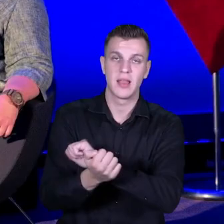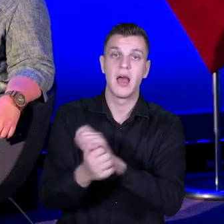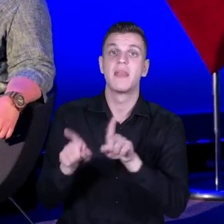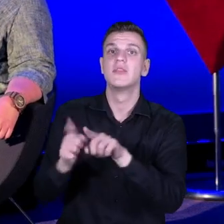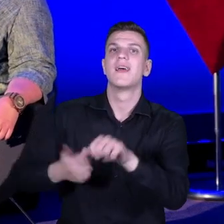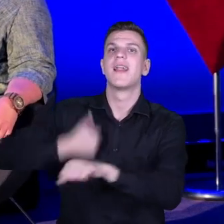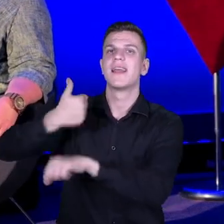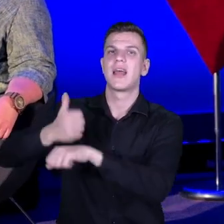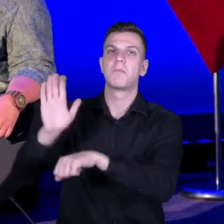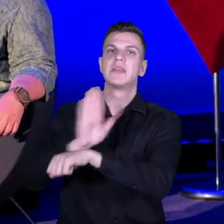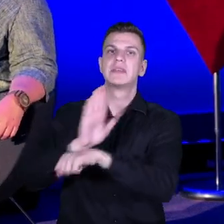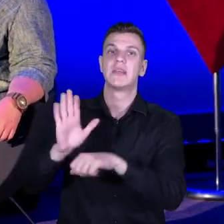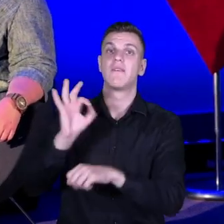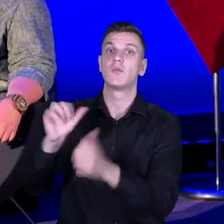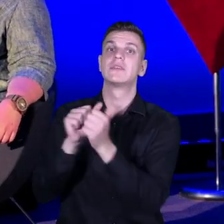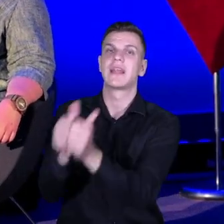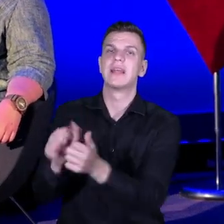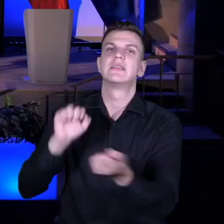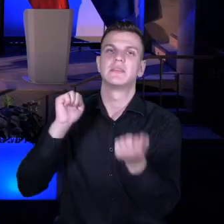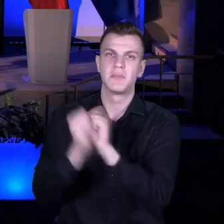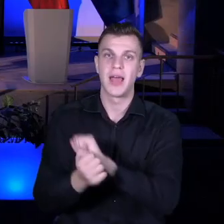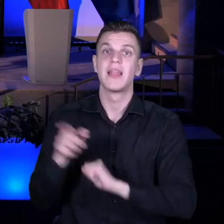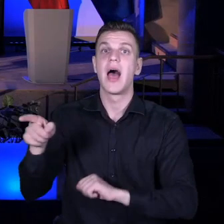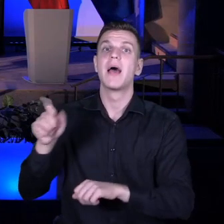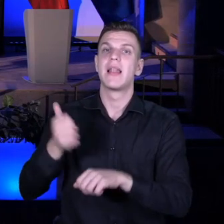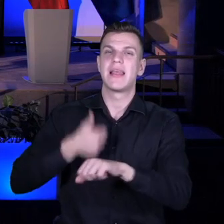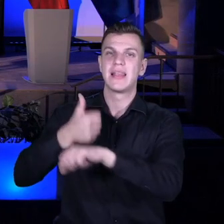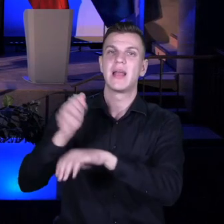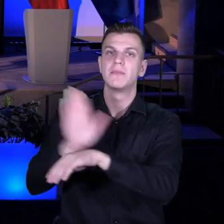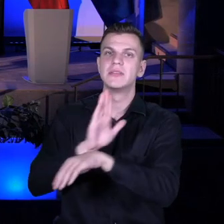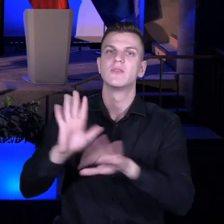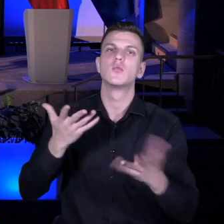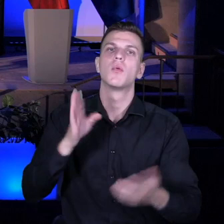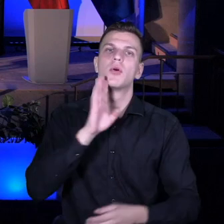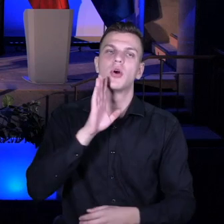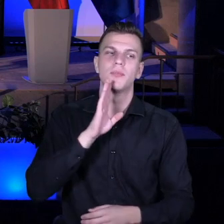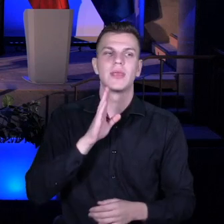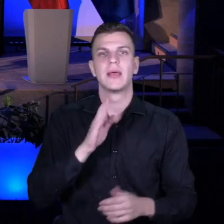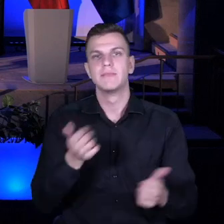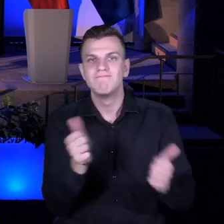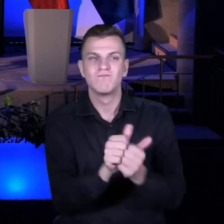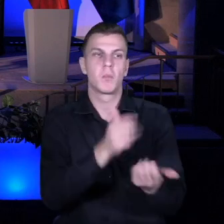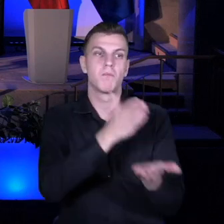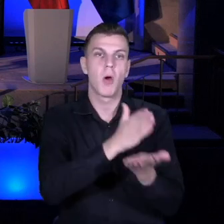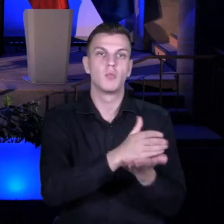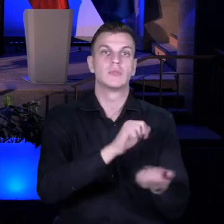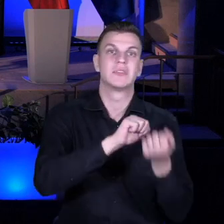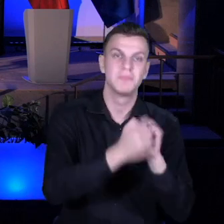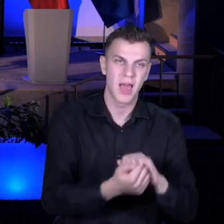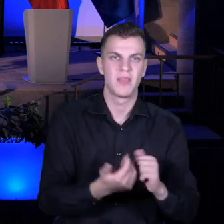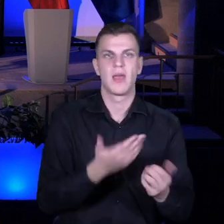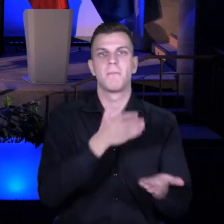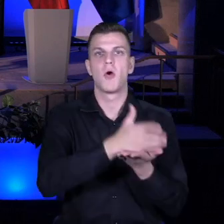w biznesie po prostu, który jest takim towarzyszem zmiany, rozwoju, który stymuluje do